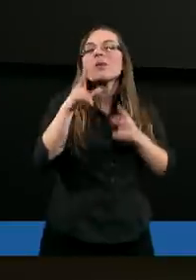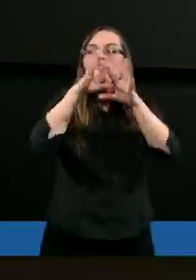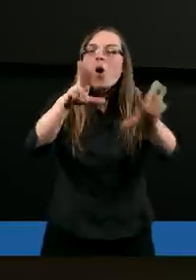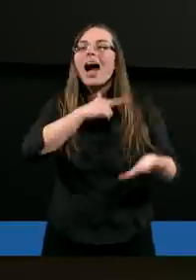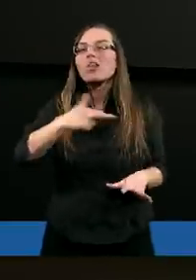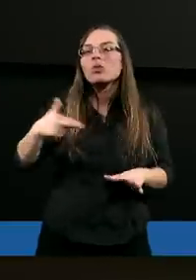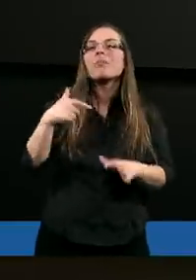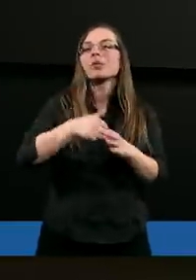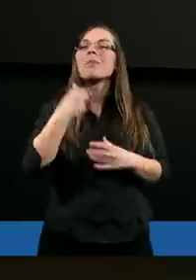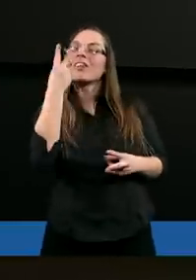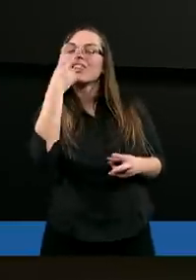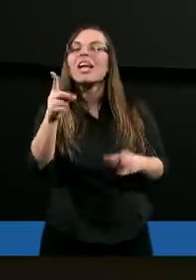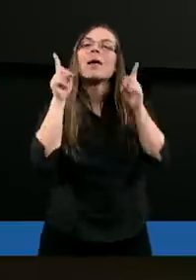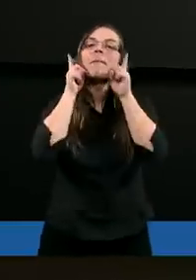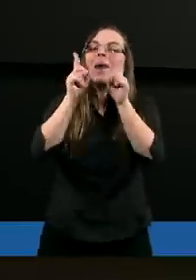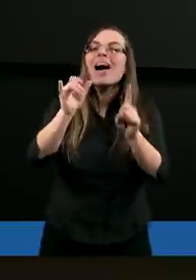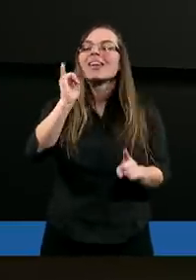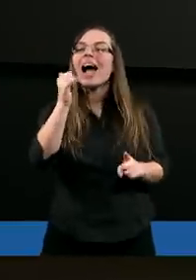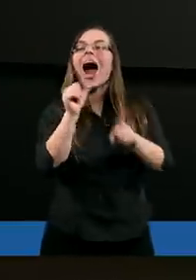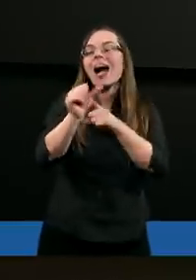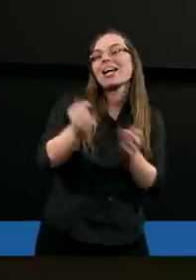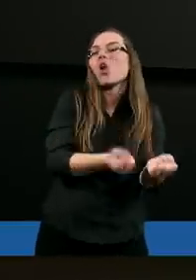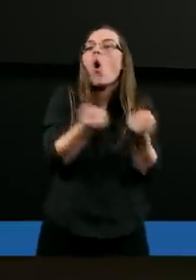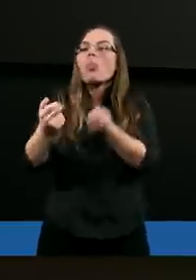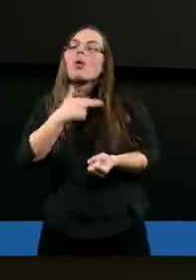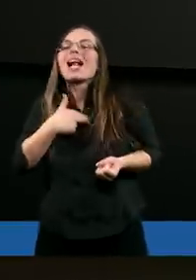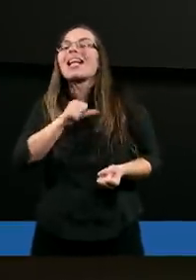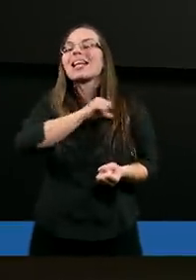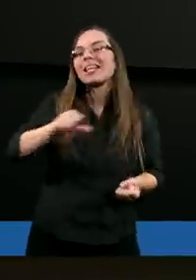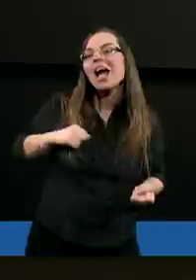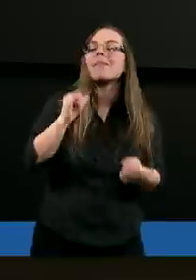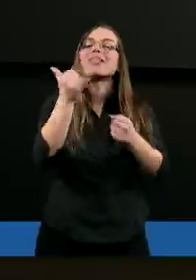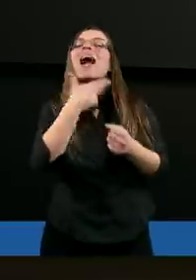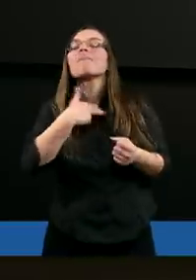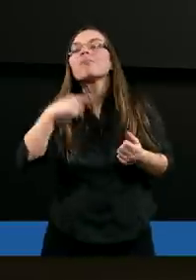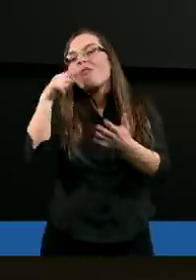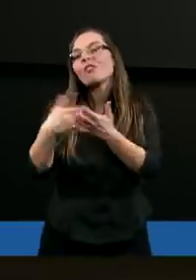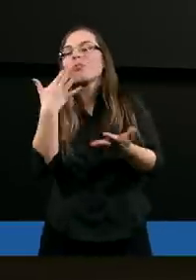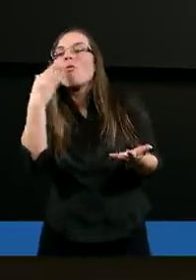po to, żebyśmy widzieli prawdę, jaka jest odnośnie nas samych. O tym też będziemy dalej mówić.